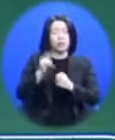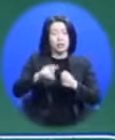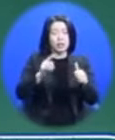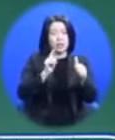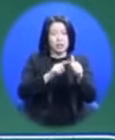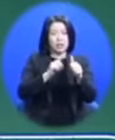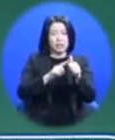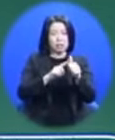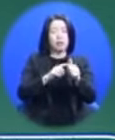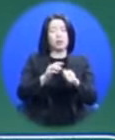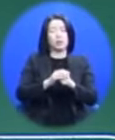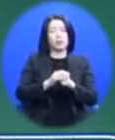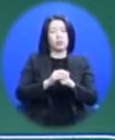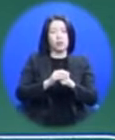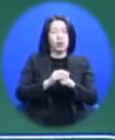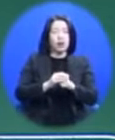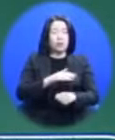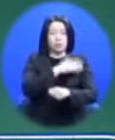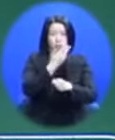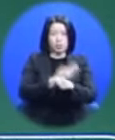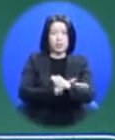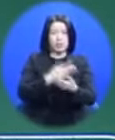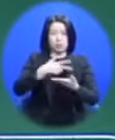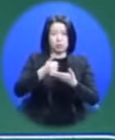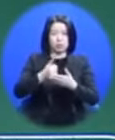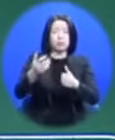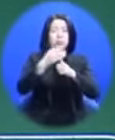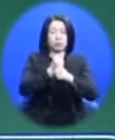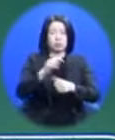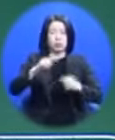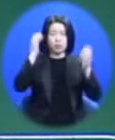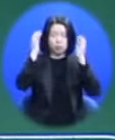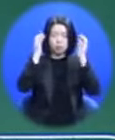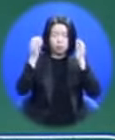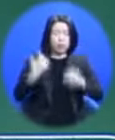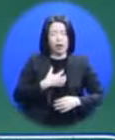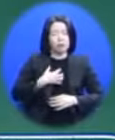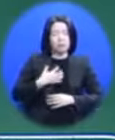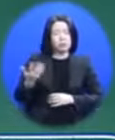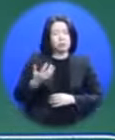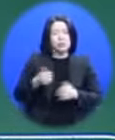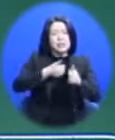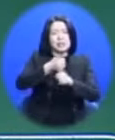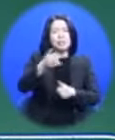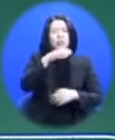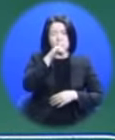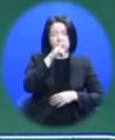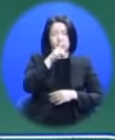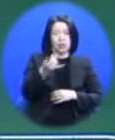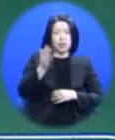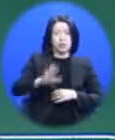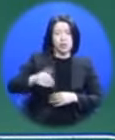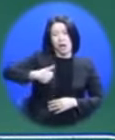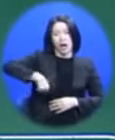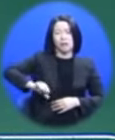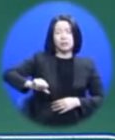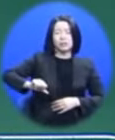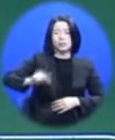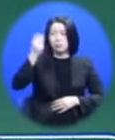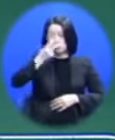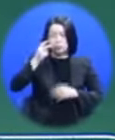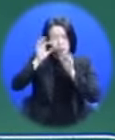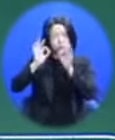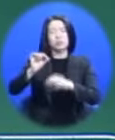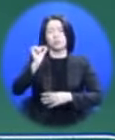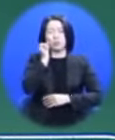권사님은 주님을 붙들고 이 고통과 아픔을 이겨나가고 계셨는데 아들을 미처 보지 못한 거예요.